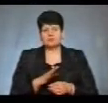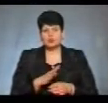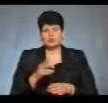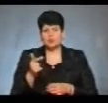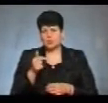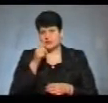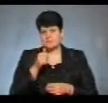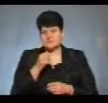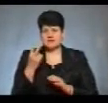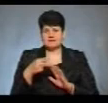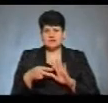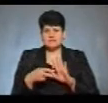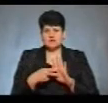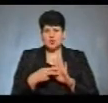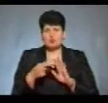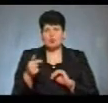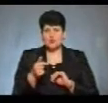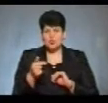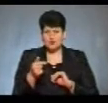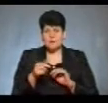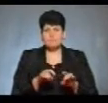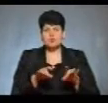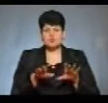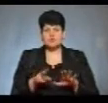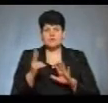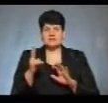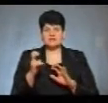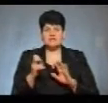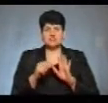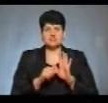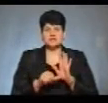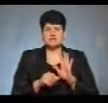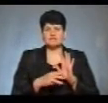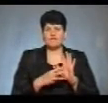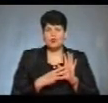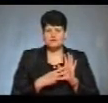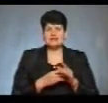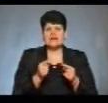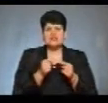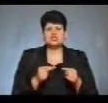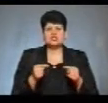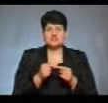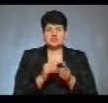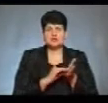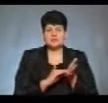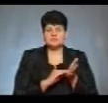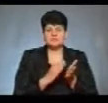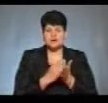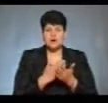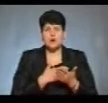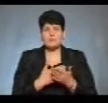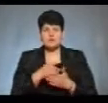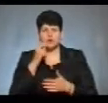місяці 27 грудня, постанова 268, де є чітко прописано, громадяни